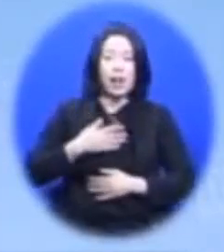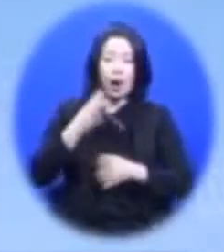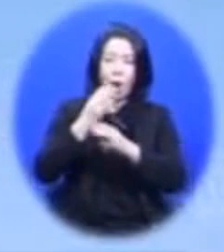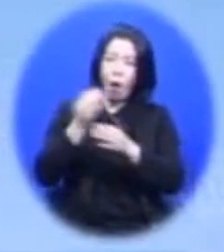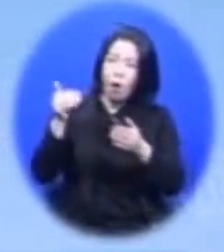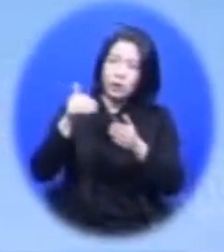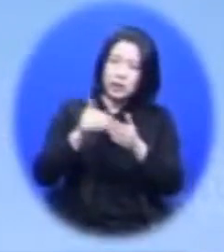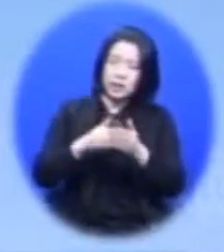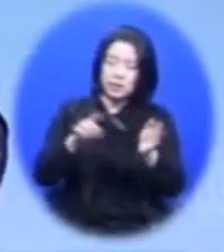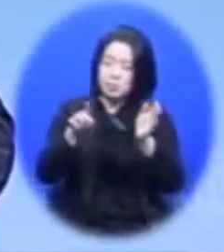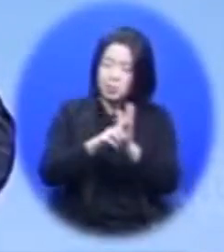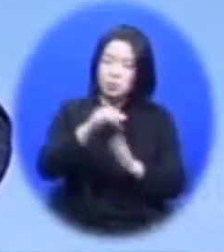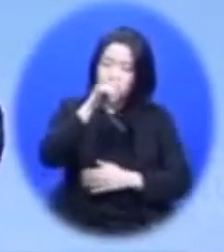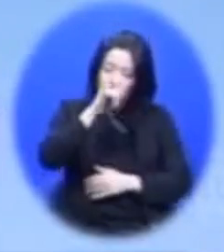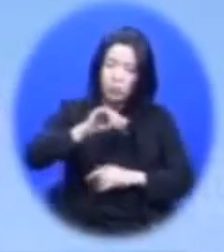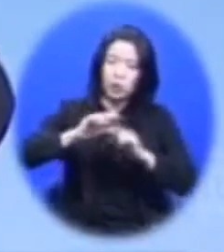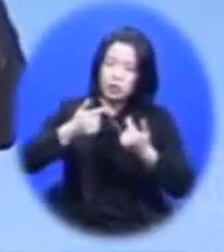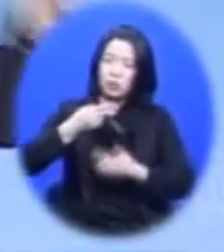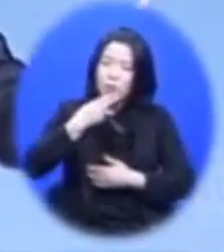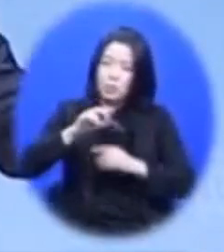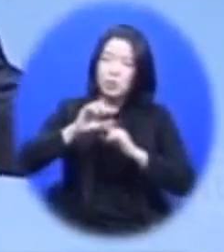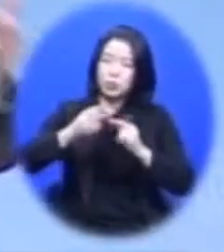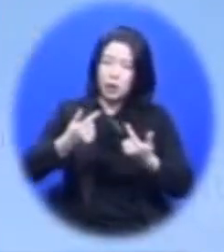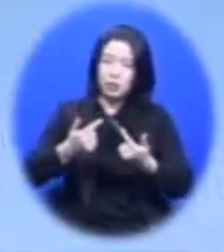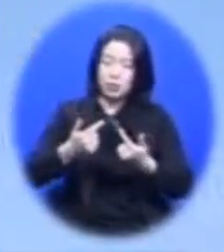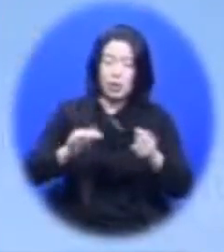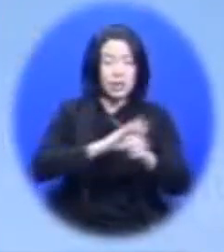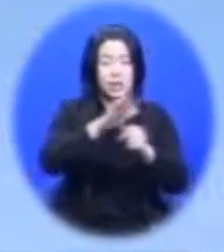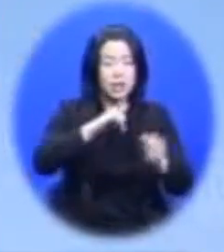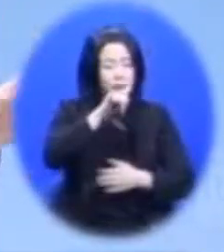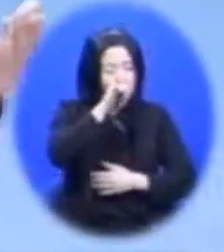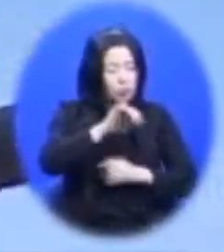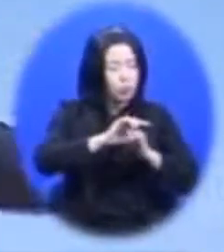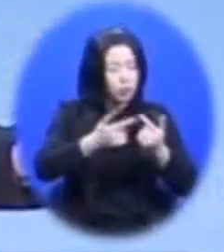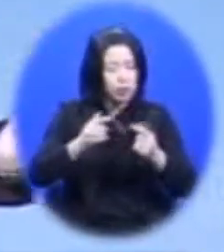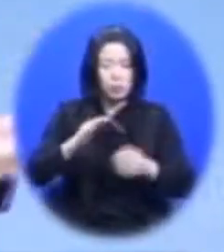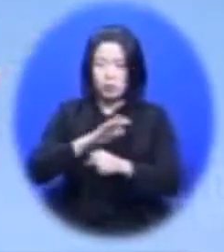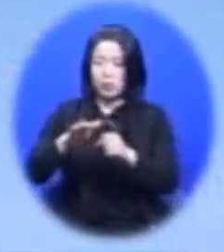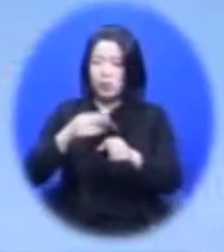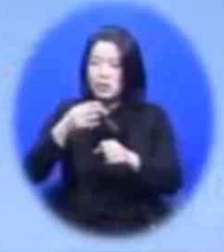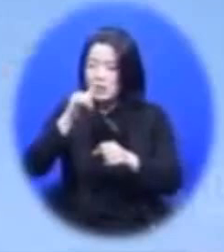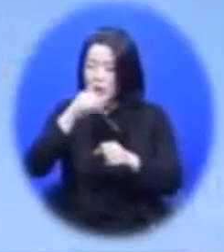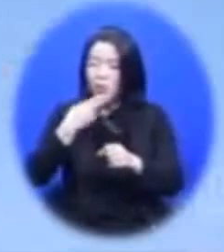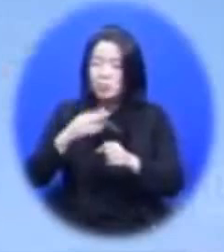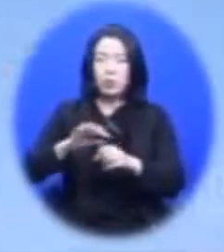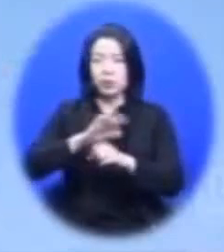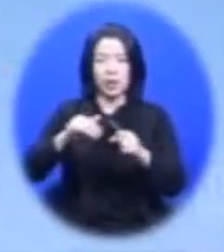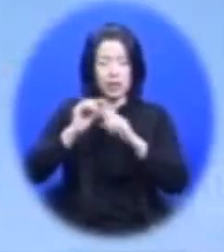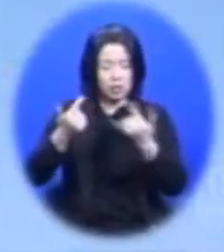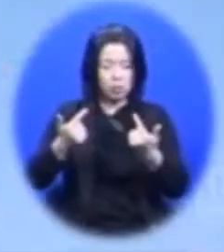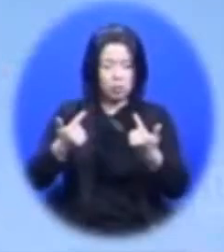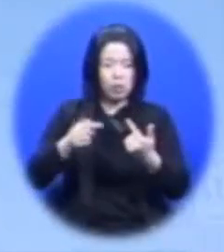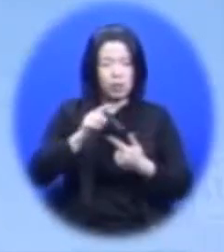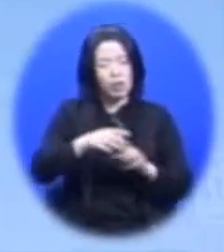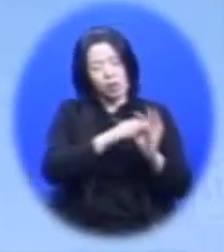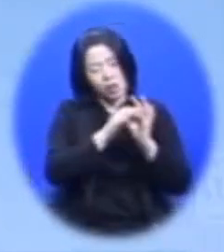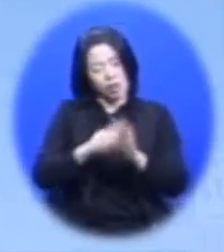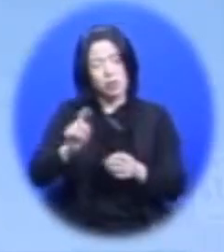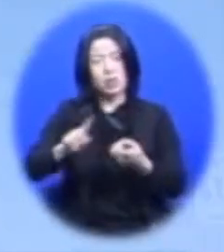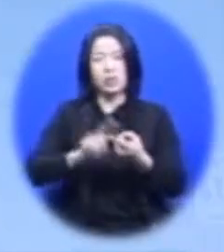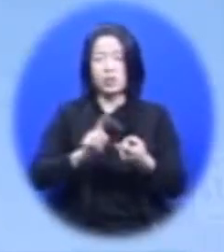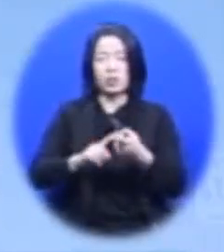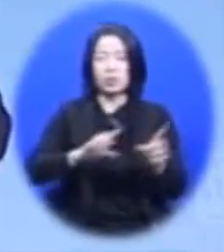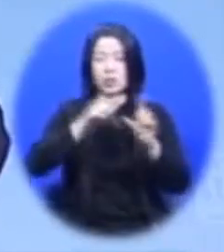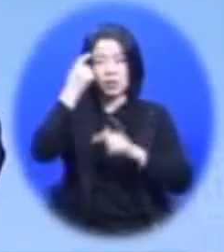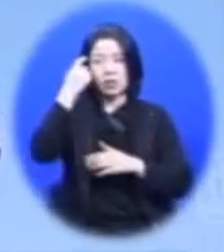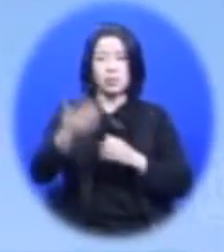있는 것도 아니고 없는 것도 아니고 사랑이 있는 것도 아니고 없는 것도 아닌 이런 상태에서 계속 살아야 하는 것입니까?